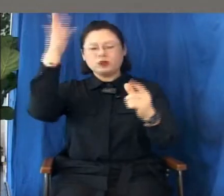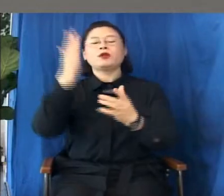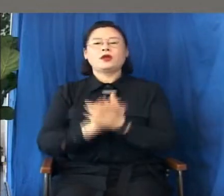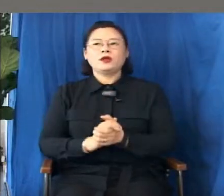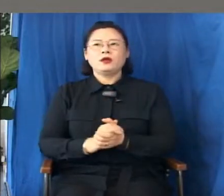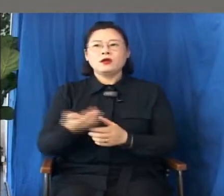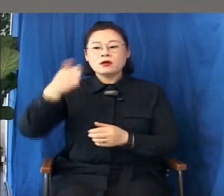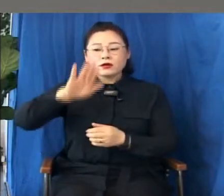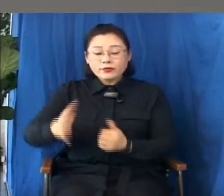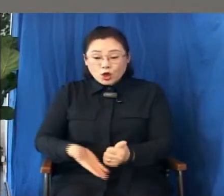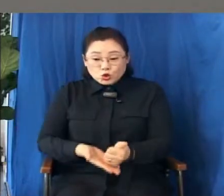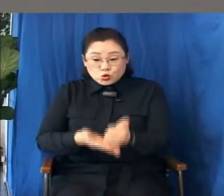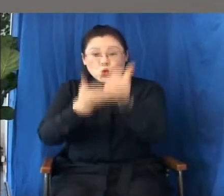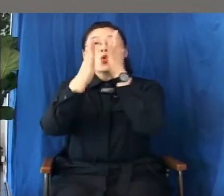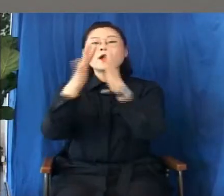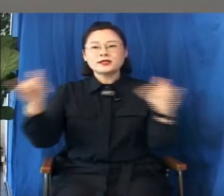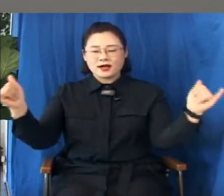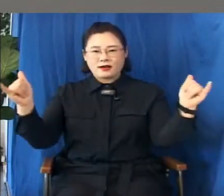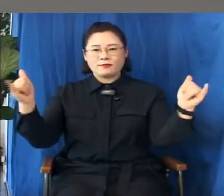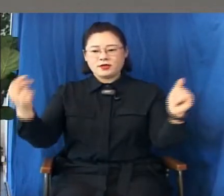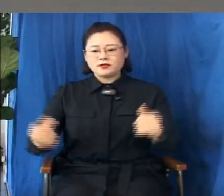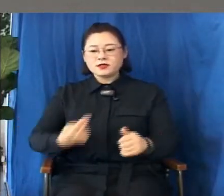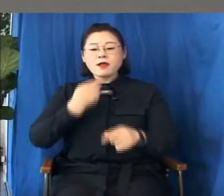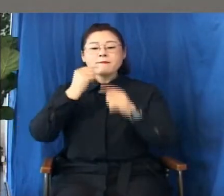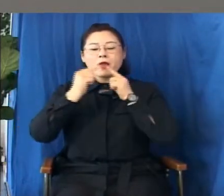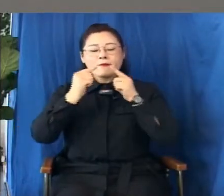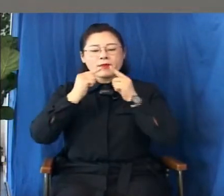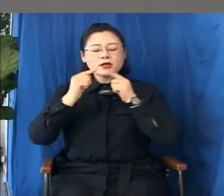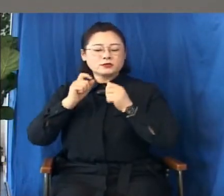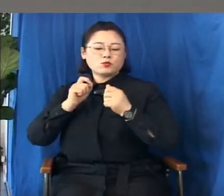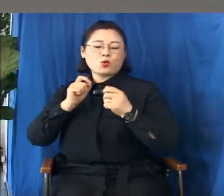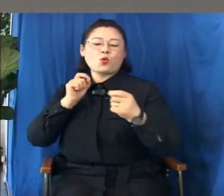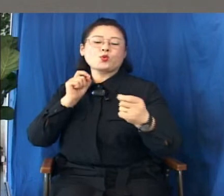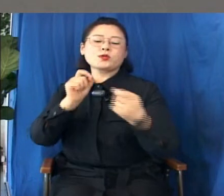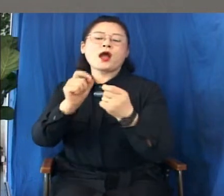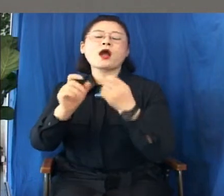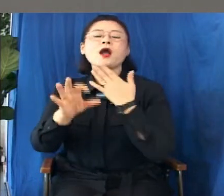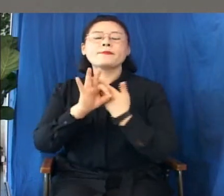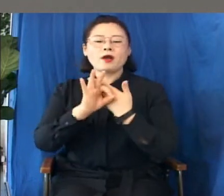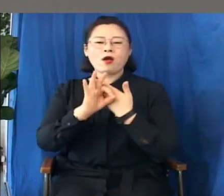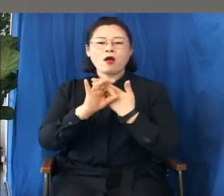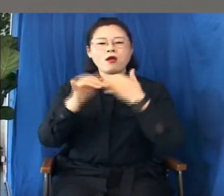사람이 생명의 말씀으로 다가가면 반드시 살아납니다.